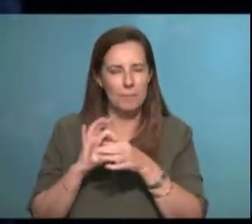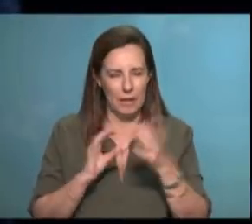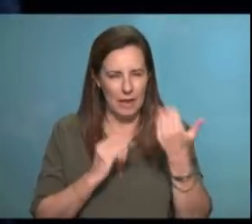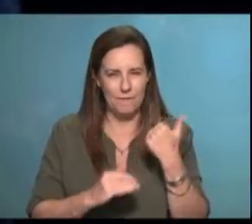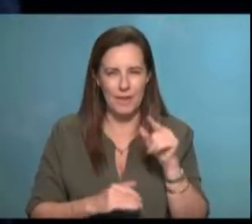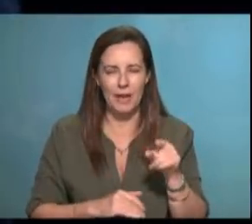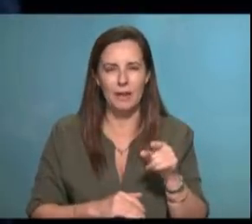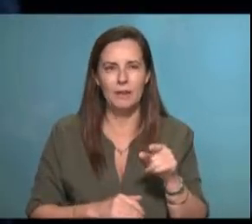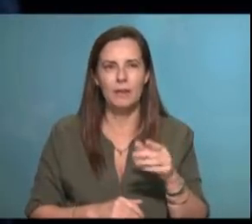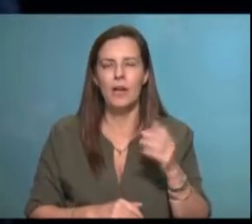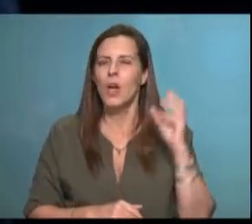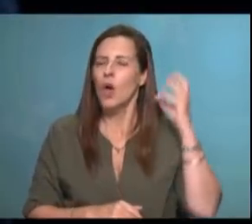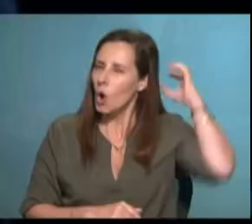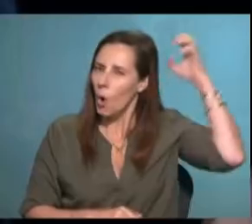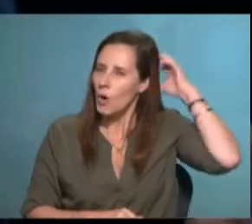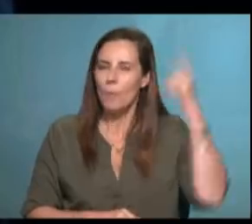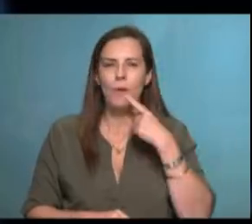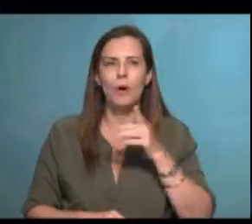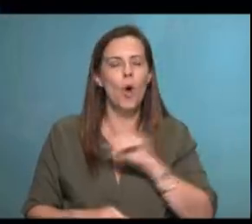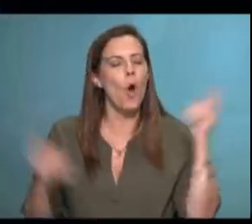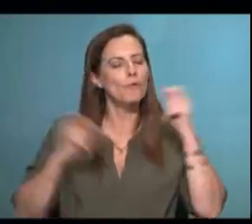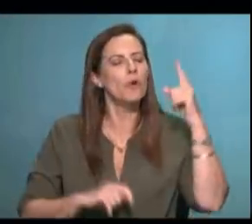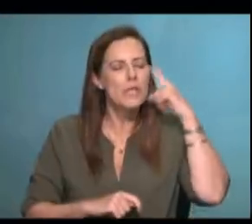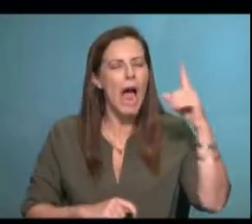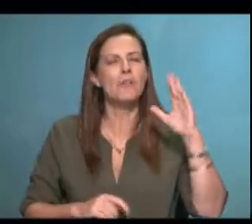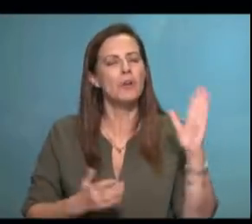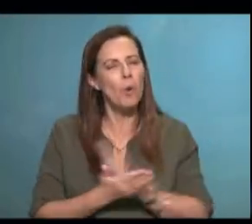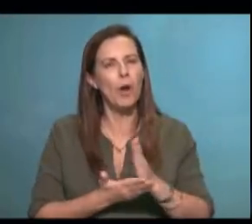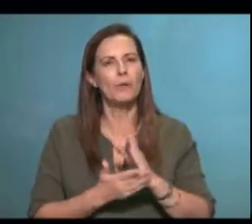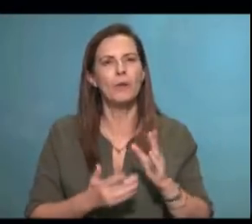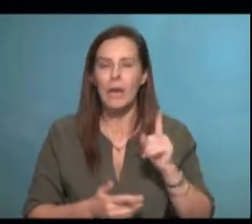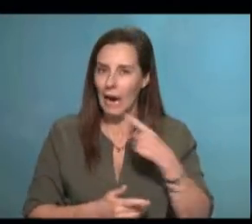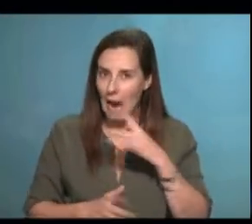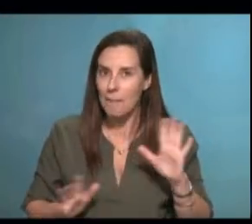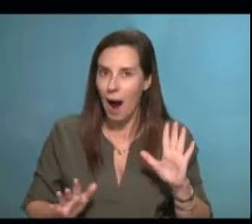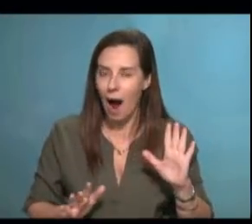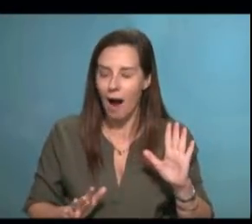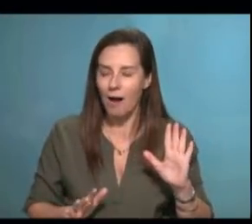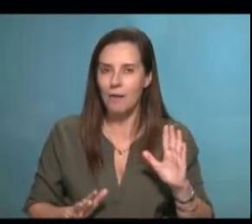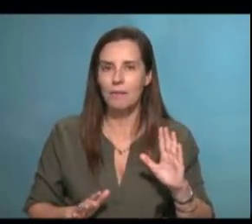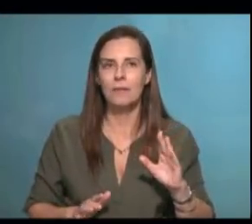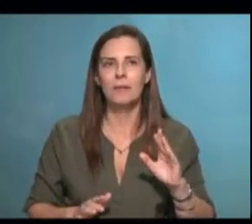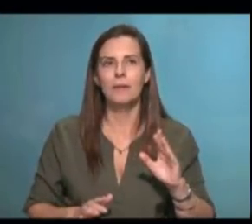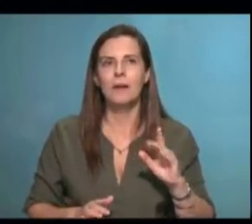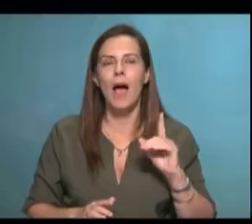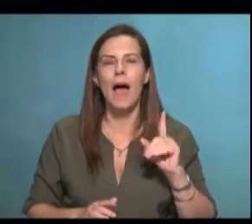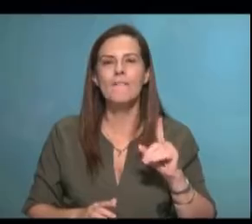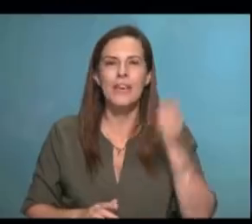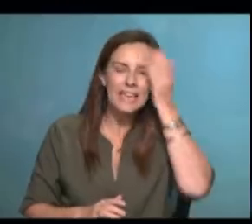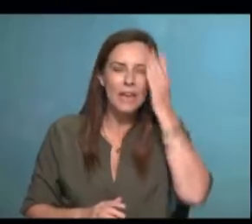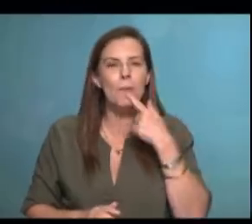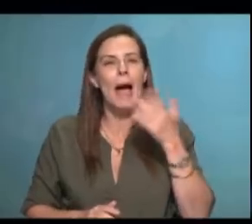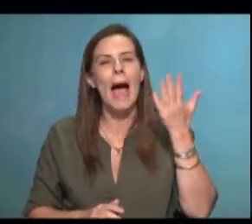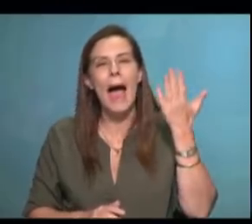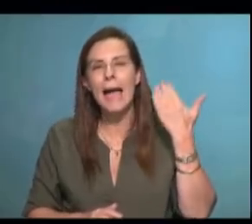אומרת גולדה מאיר ביום הראשון, לא הופתענו, ידענו, נערכנו כראוי. ככה היא אומרת בדברים לאומה. ודיין אומר, הייתה איזו חדירה